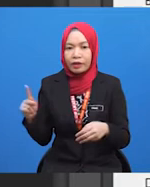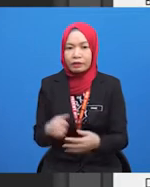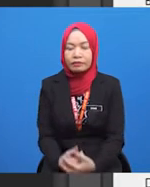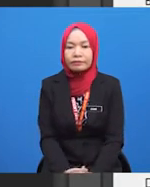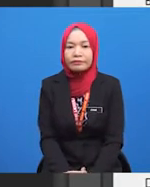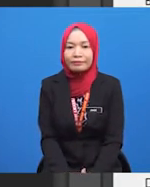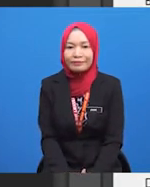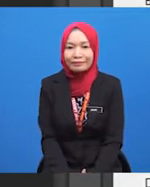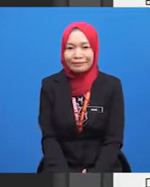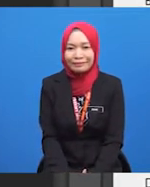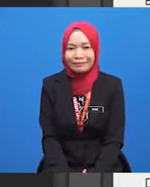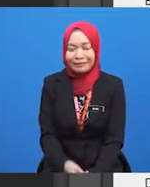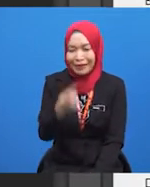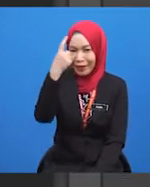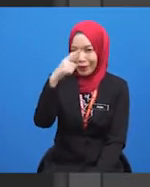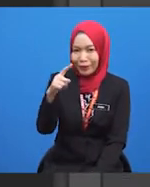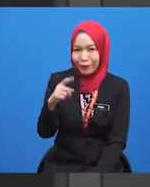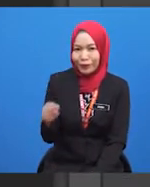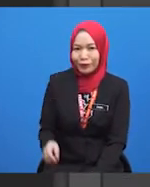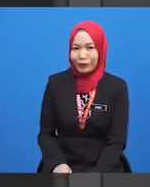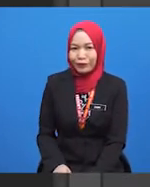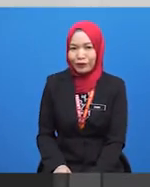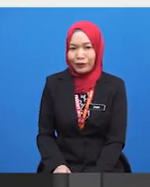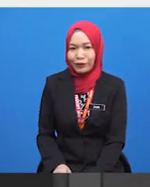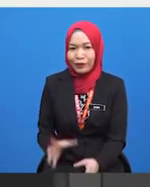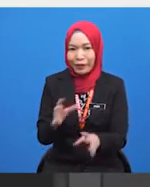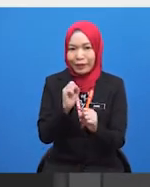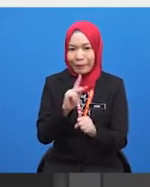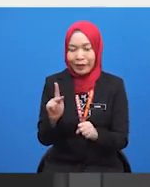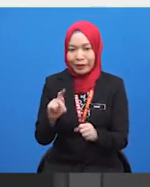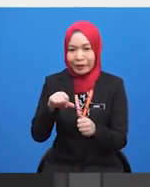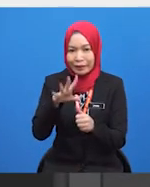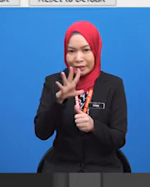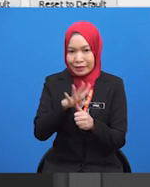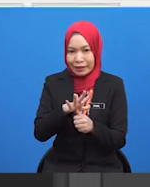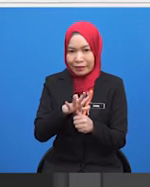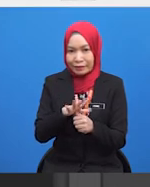Untuk menambah kesan tambahan pada gambar ini,